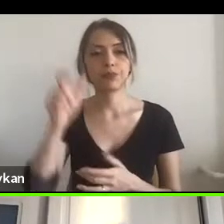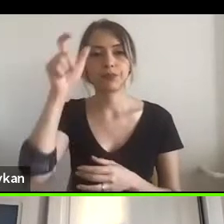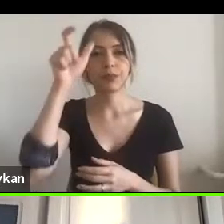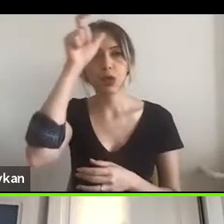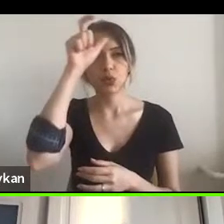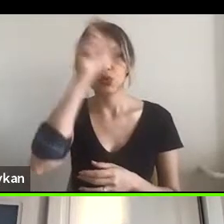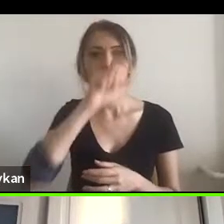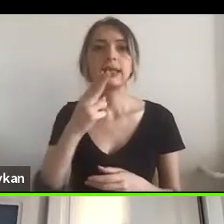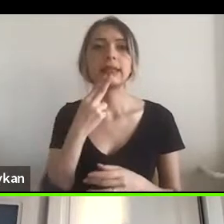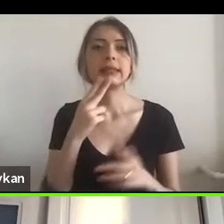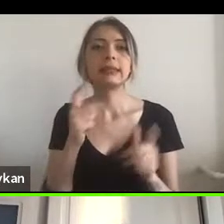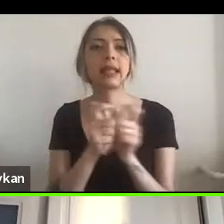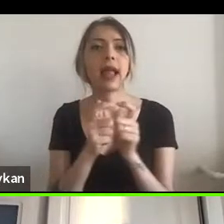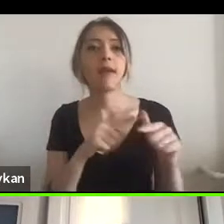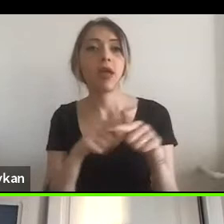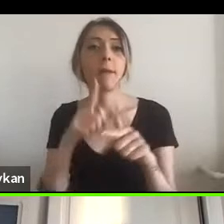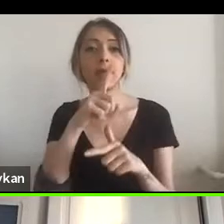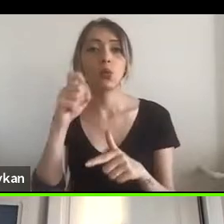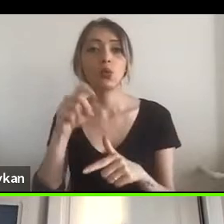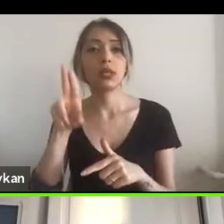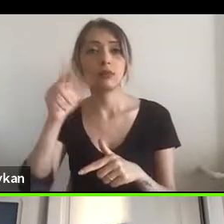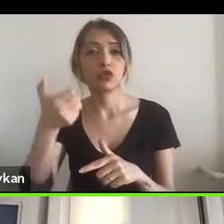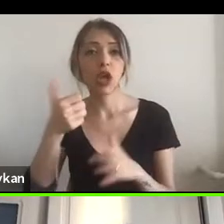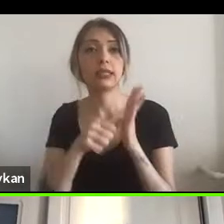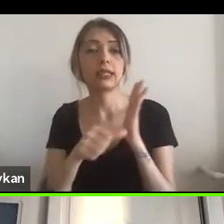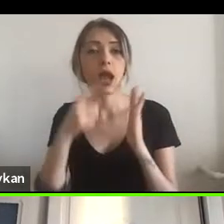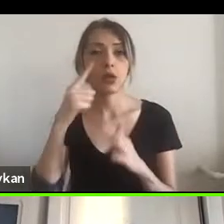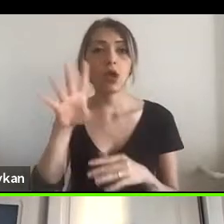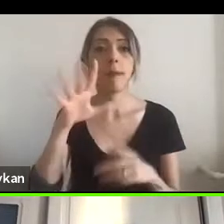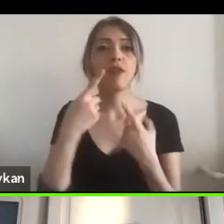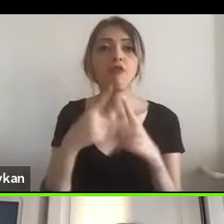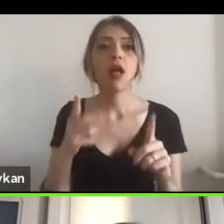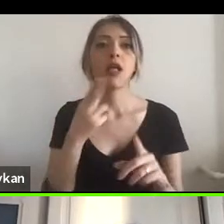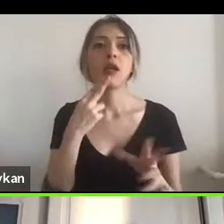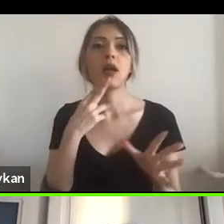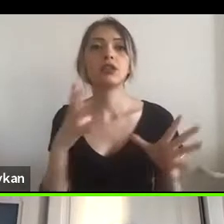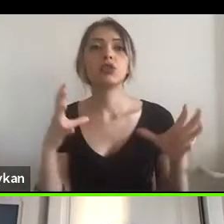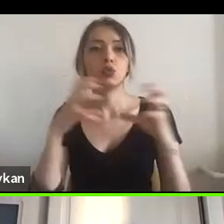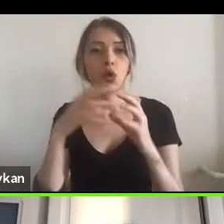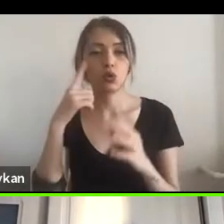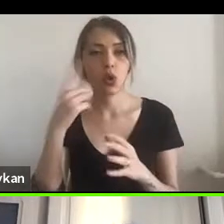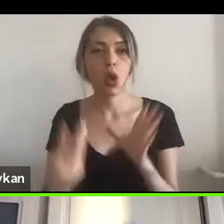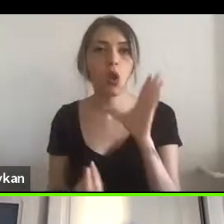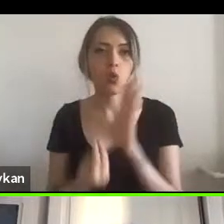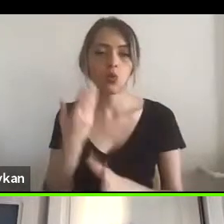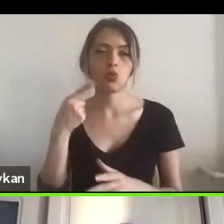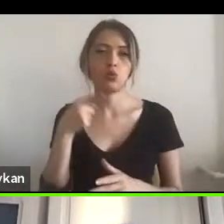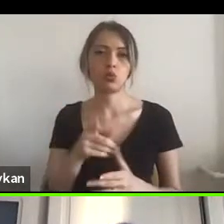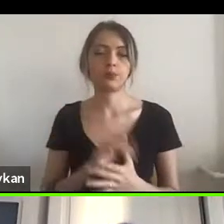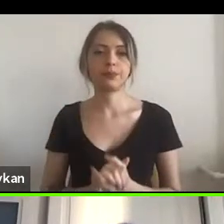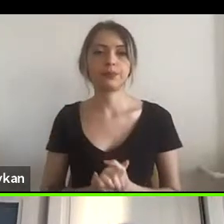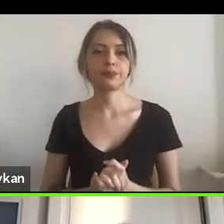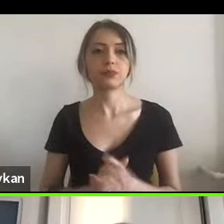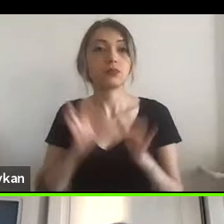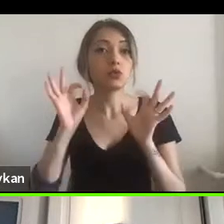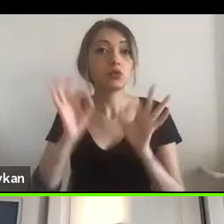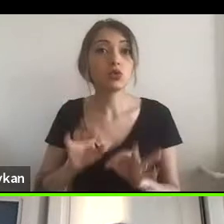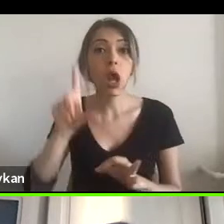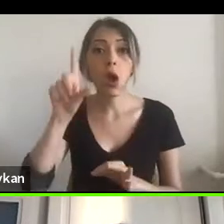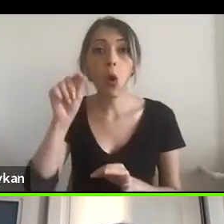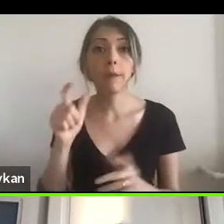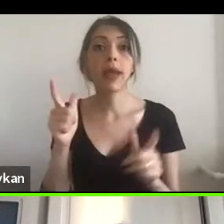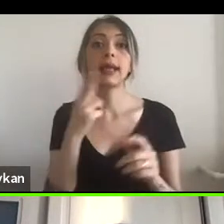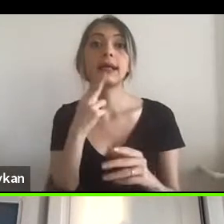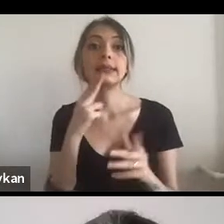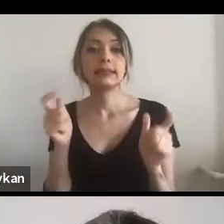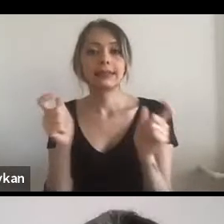Federasyonu 1976 yılında 5 farklı kadın örgütü tarafından kurulmuş bir çatı örgüttür. Şu anda 11 kadın derneğinin